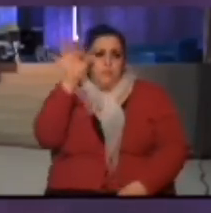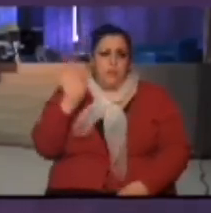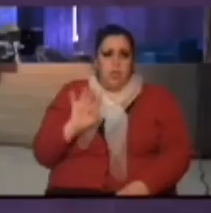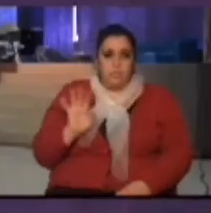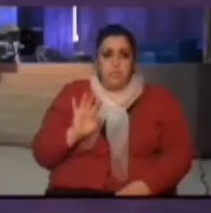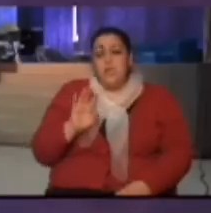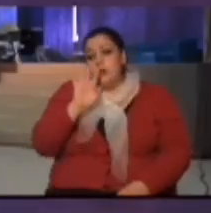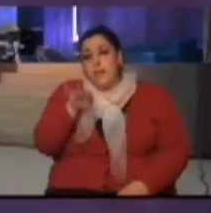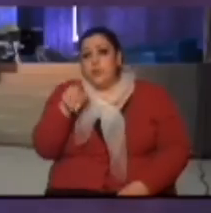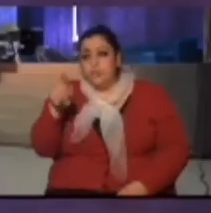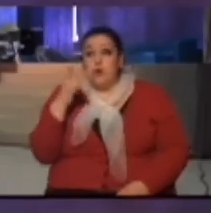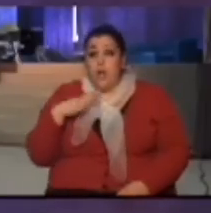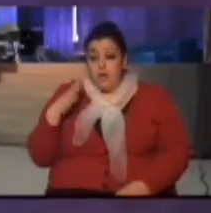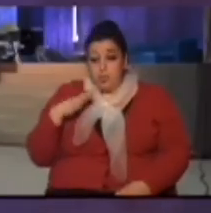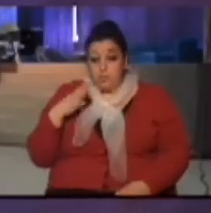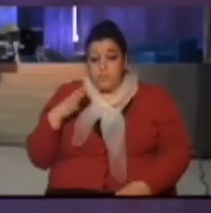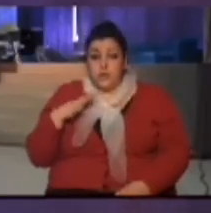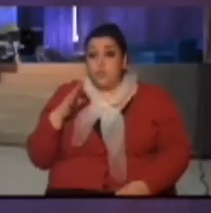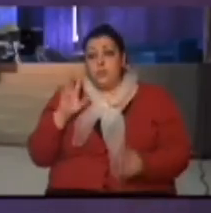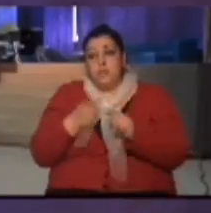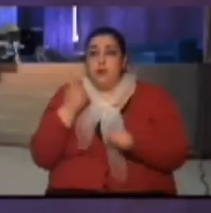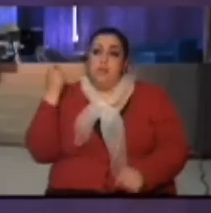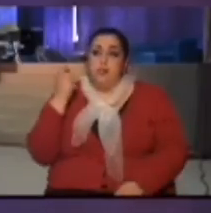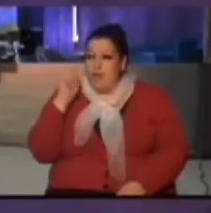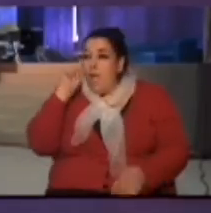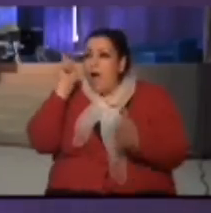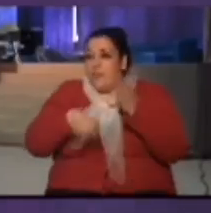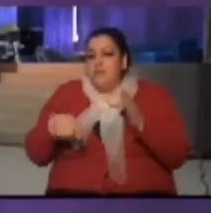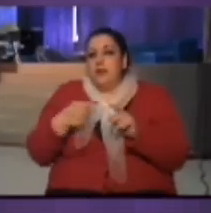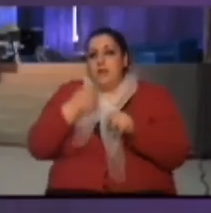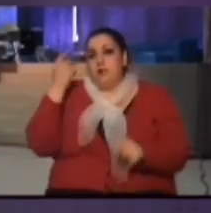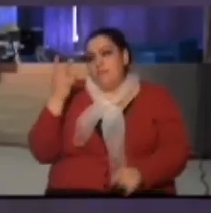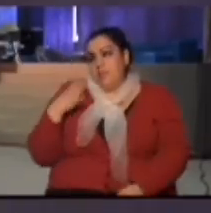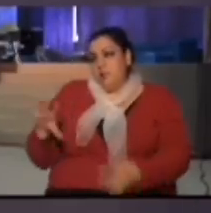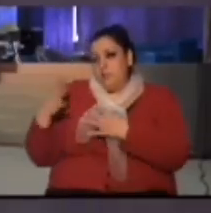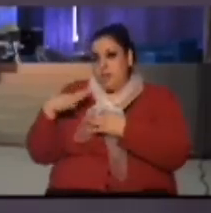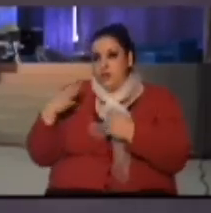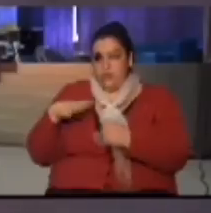չգիտեմ, բայց գիտեմ, որ հավատքը սպասելը շատ լուրջ կապ ունի, շատ լուրջ կապ ունի,